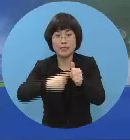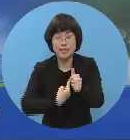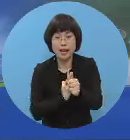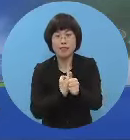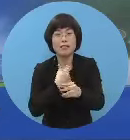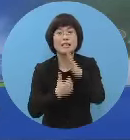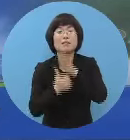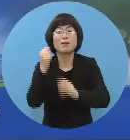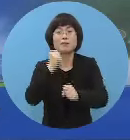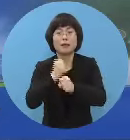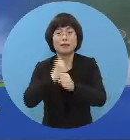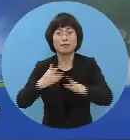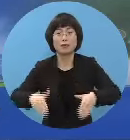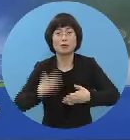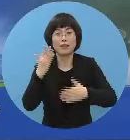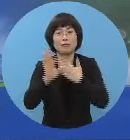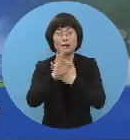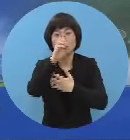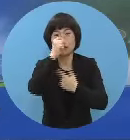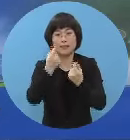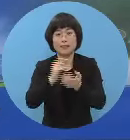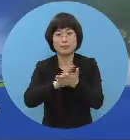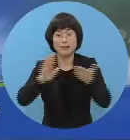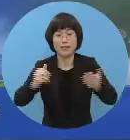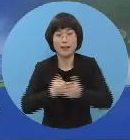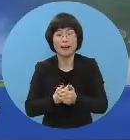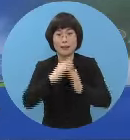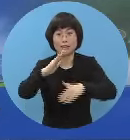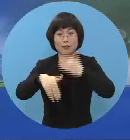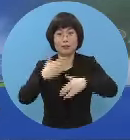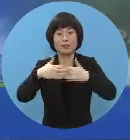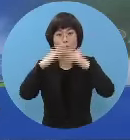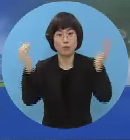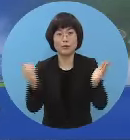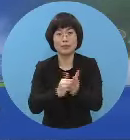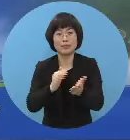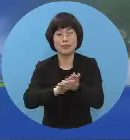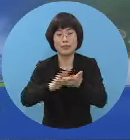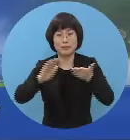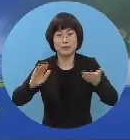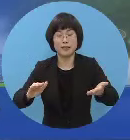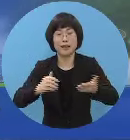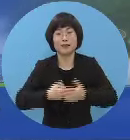초록 희망을 일구는 새 봄이 됐으면 좋겠습니다. 생명의